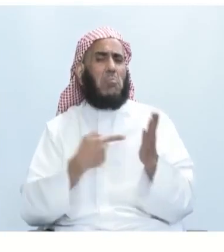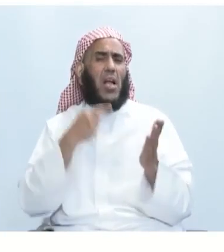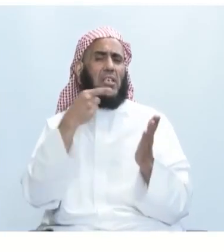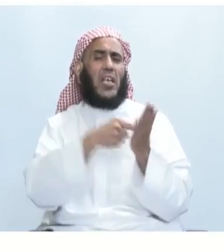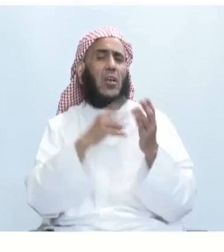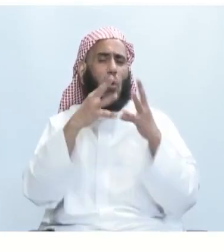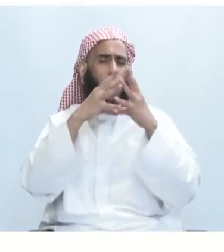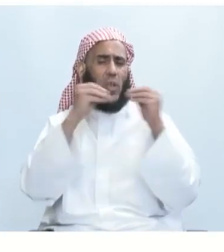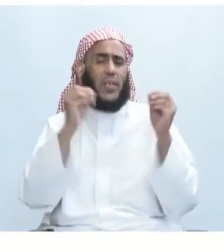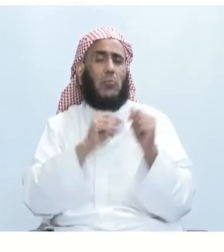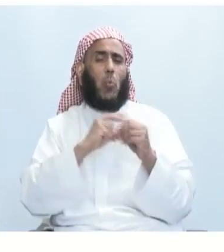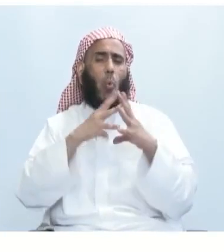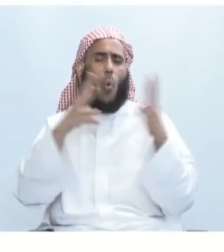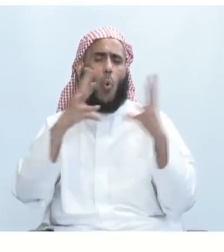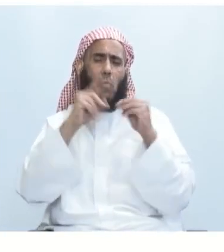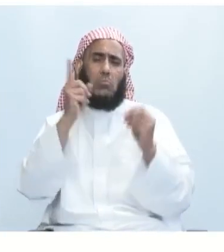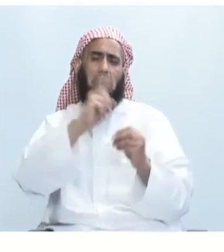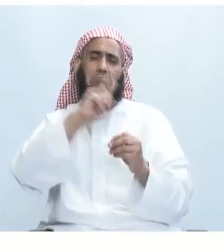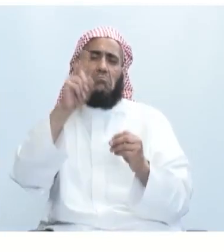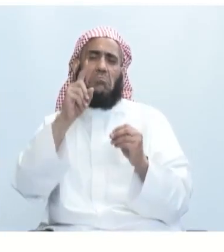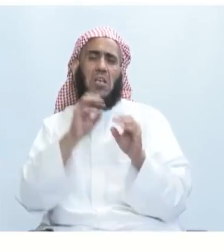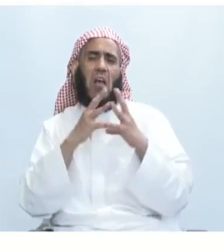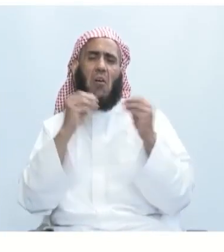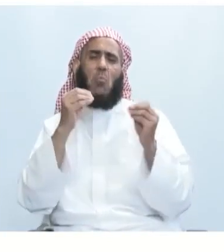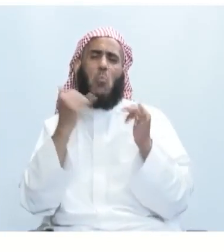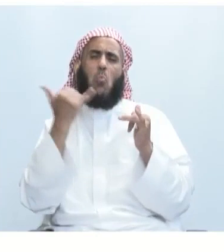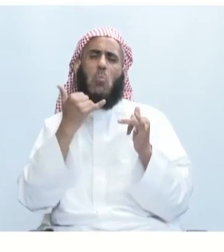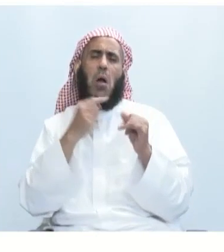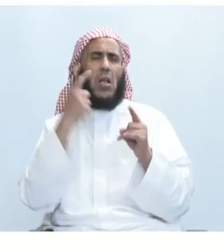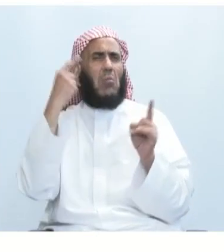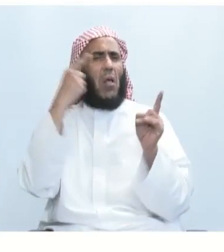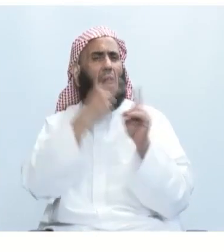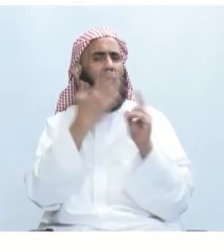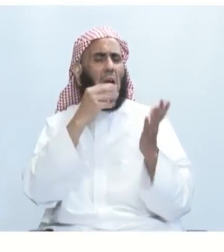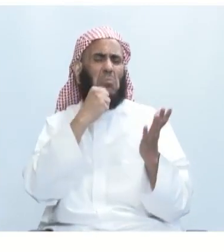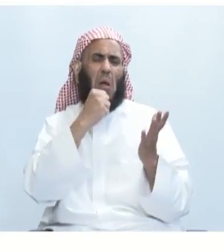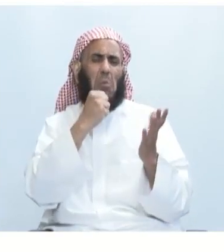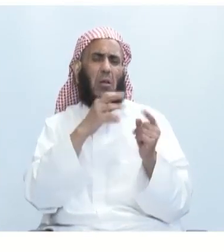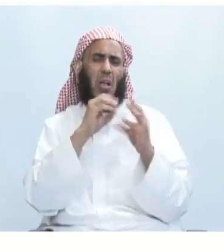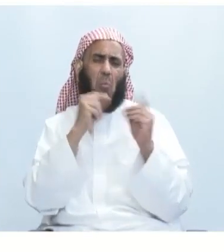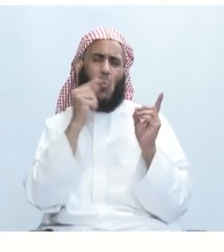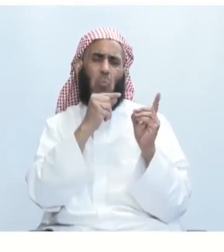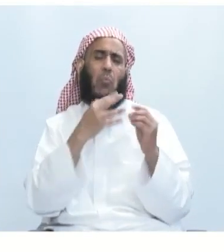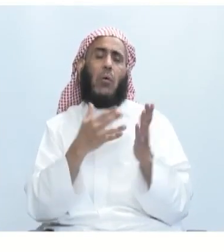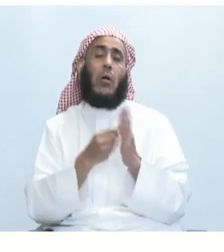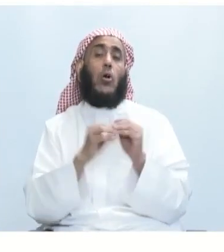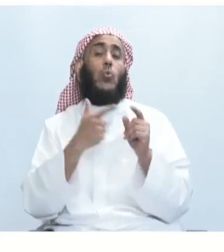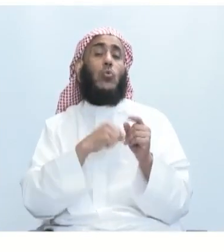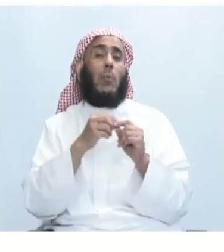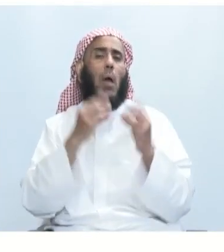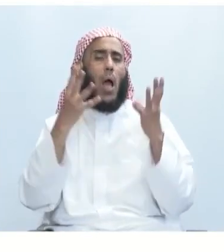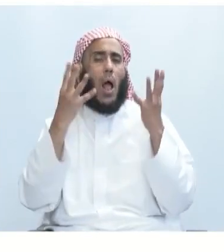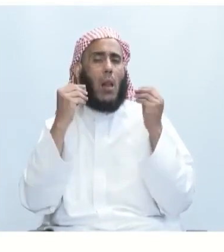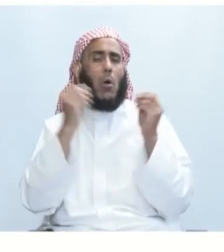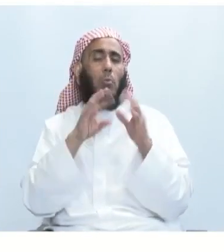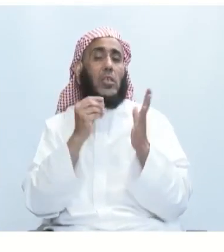الى شرحه معى لا يشرح كل شيء الكاتب وانما يشرح الاشياء التي يعتقد ان القارئ يحتاج فيها الى شرح وتسمى المعلومات التي